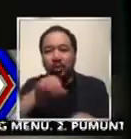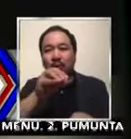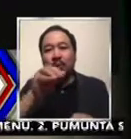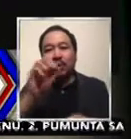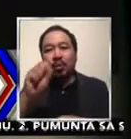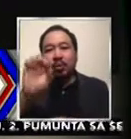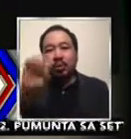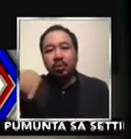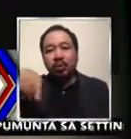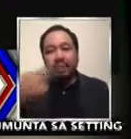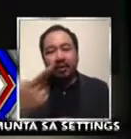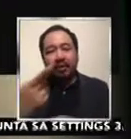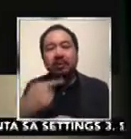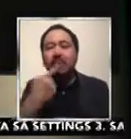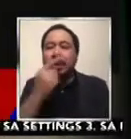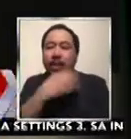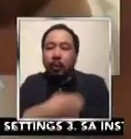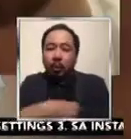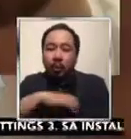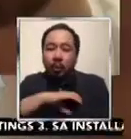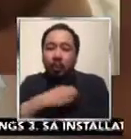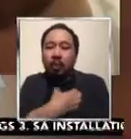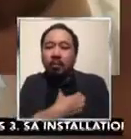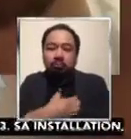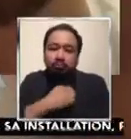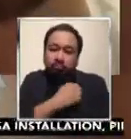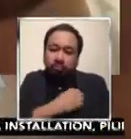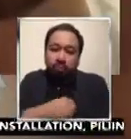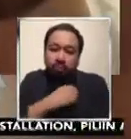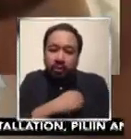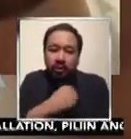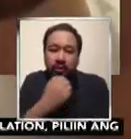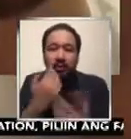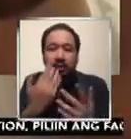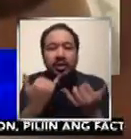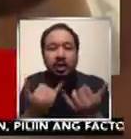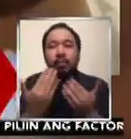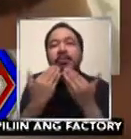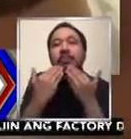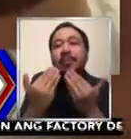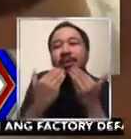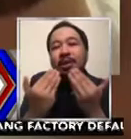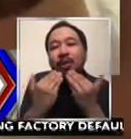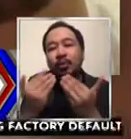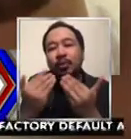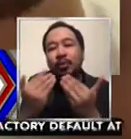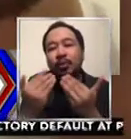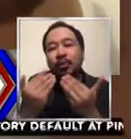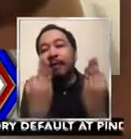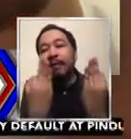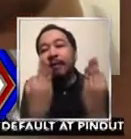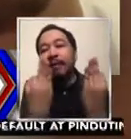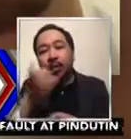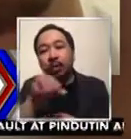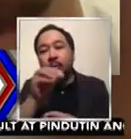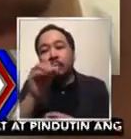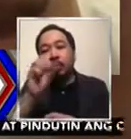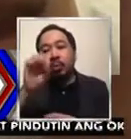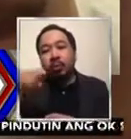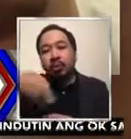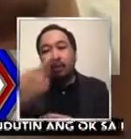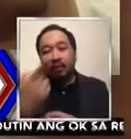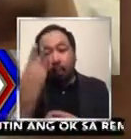pamilya. Maraming salamat din sa pagkakataong ito sa pamilya ni Kuya Joseph na naiwan at naging parte kami ng concert na